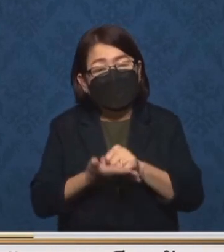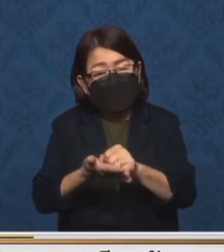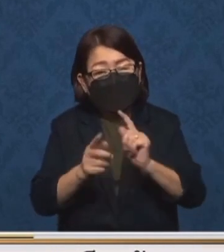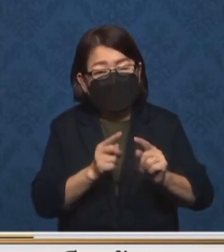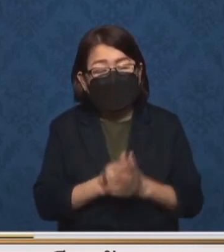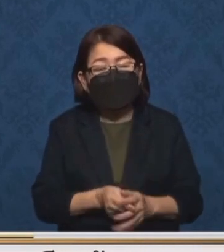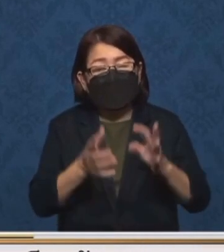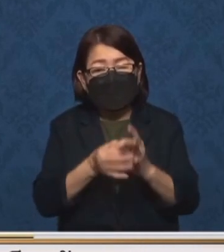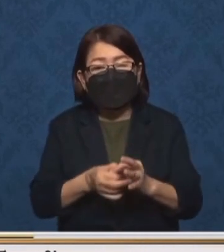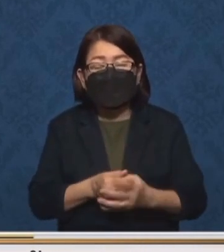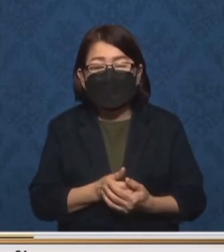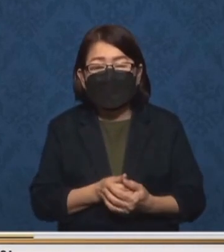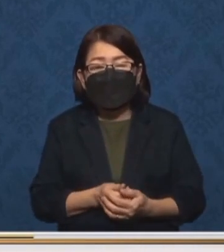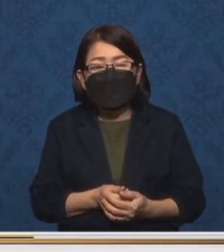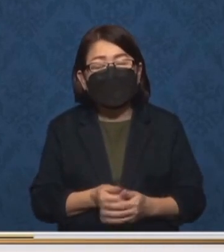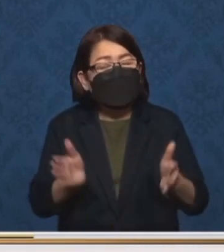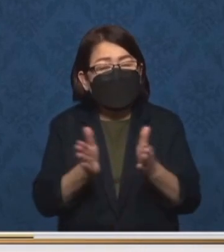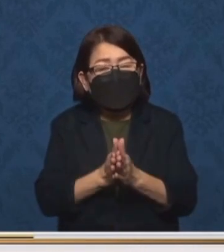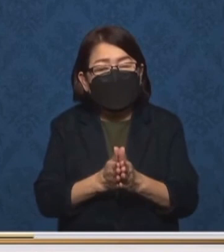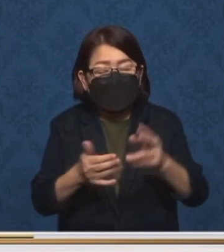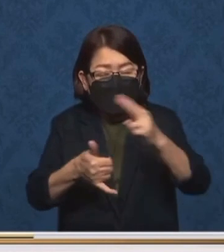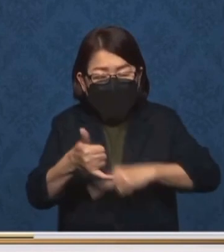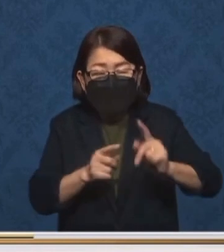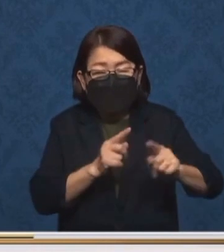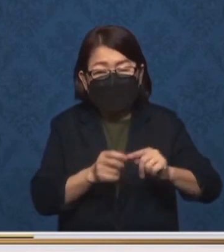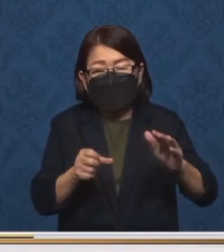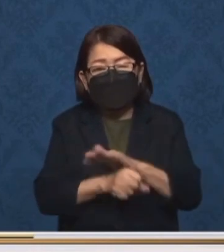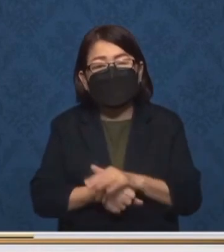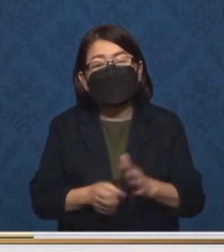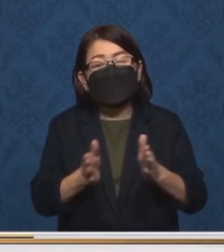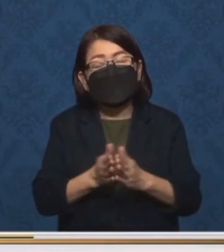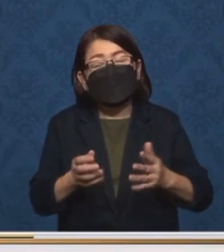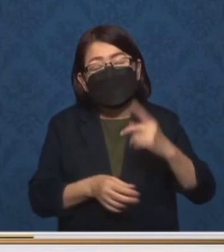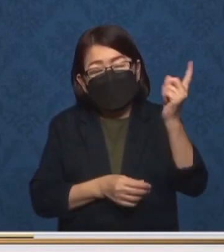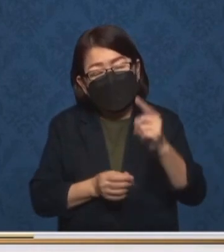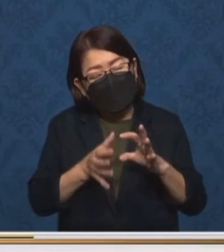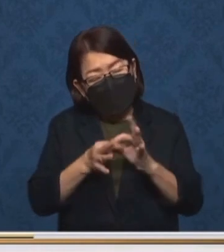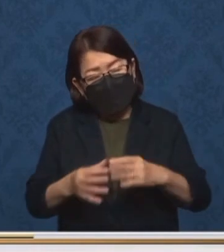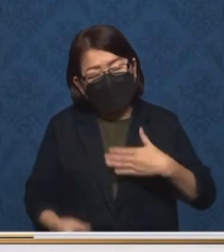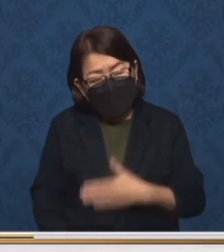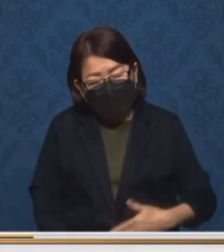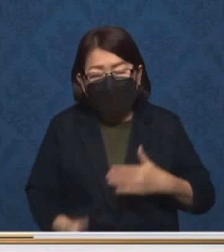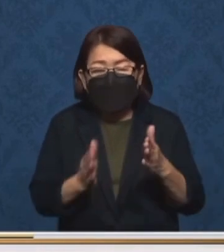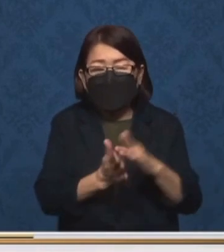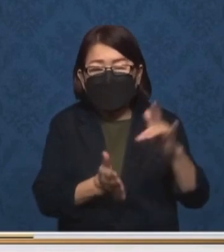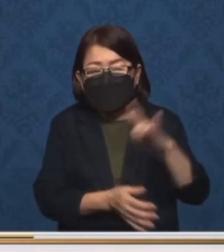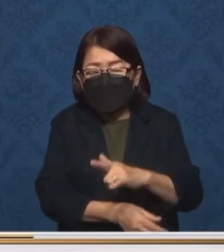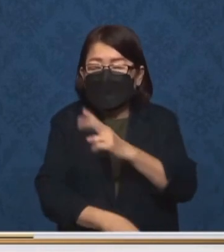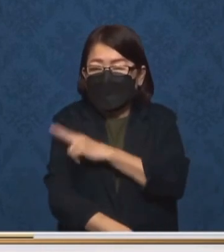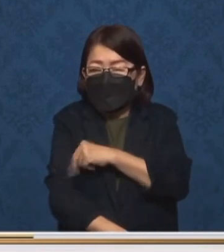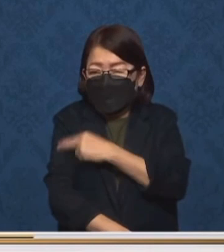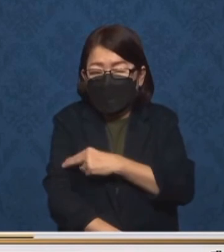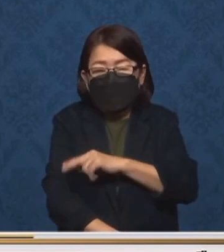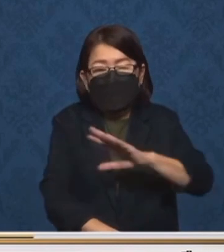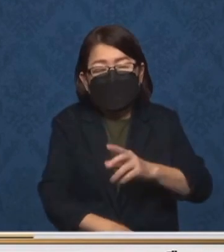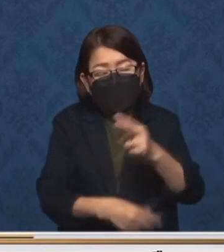กทเดยวแบบคณภาพก็คอ Blue Oceanทั้งทองเทวเชิงสุขภาพและกท swimmingพัฒนาต่ไปสู่กทเดยวแบบอย้างยื